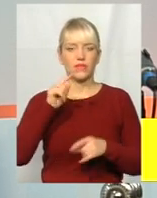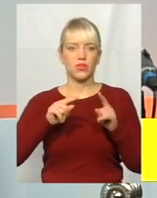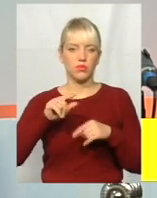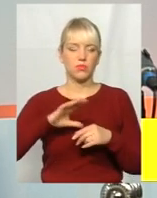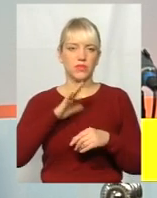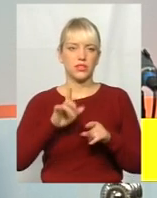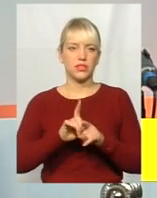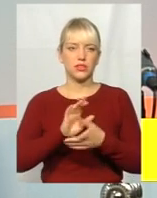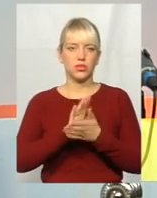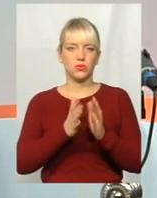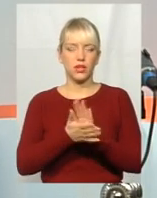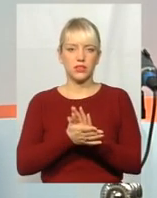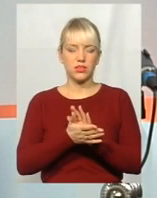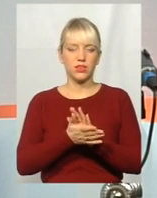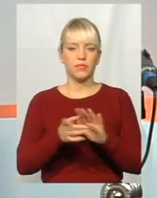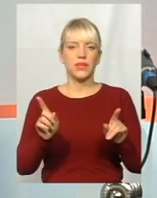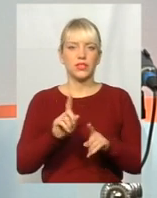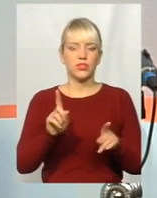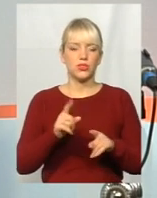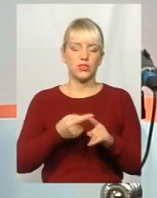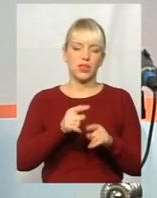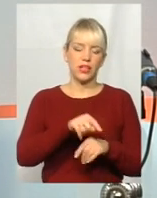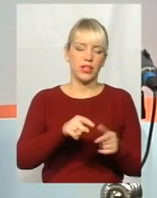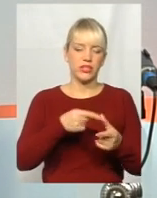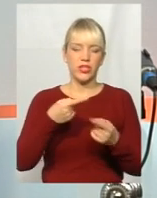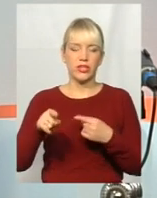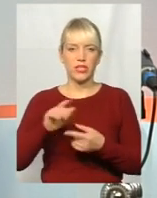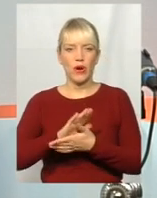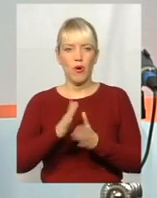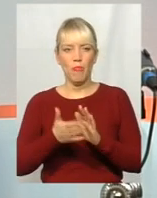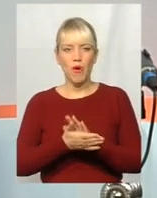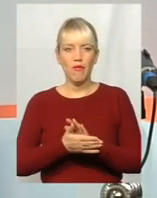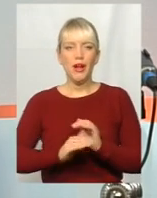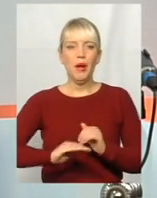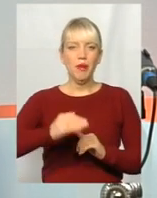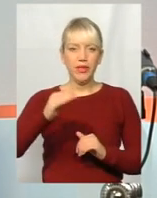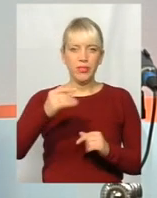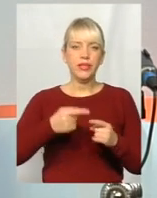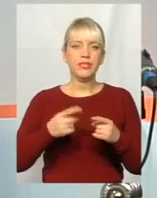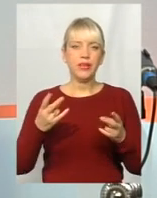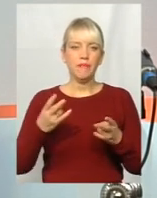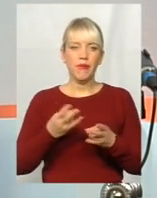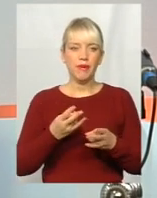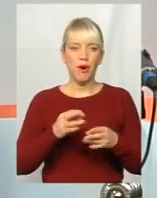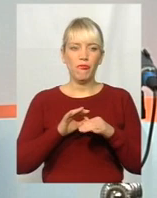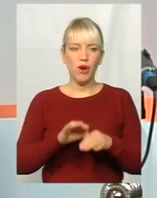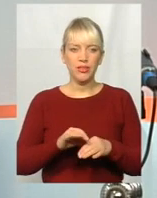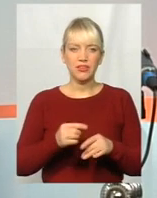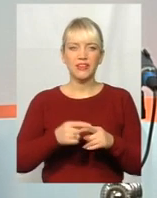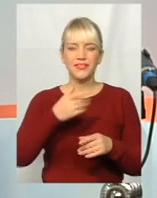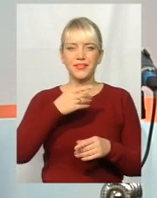такі ситуації, що за тих чи інших умов під'їзди приходять в